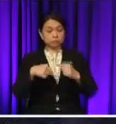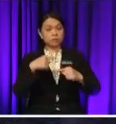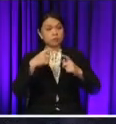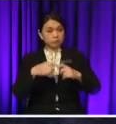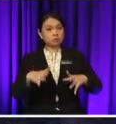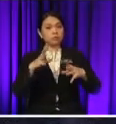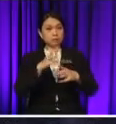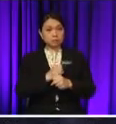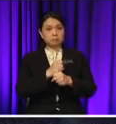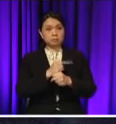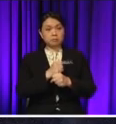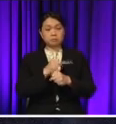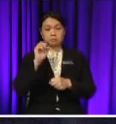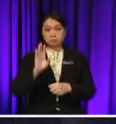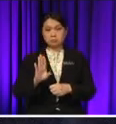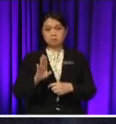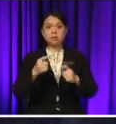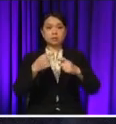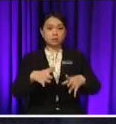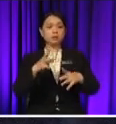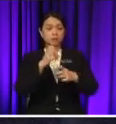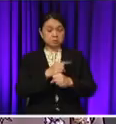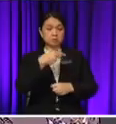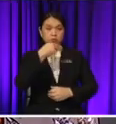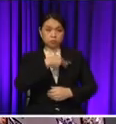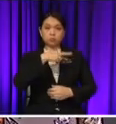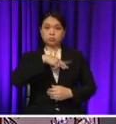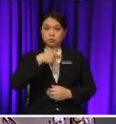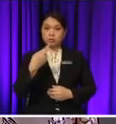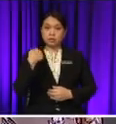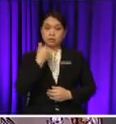tagihan untung atau rugi berfungsi